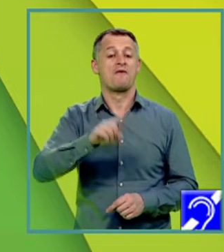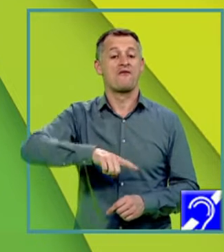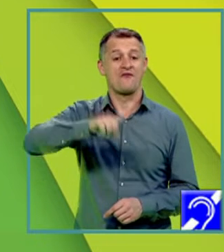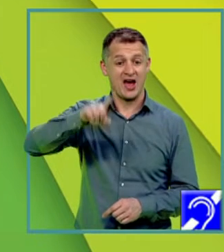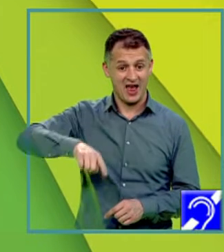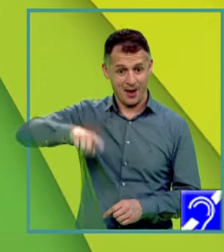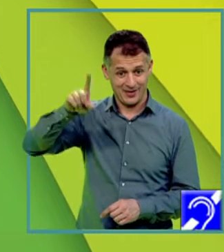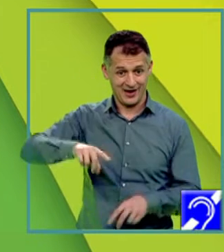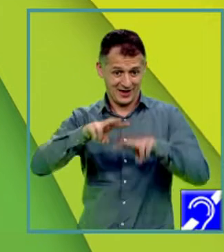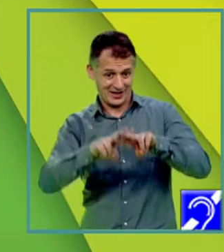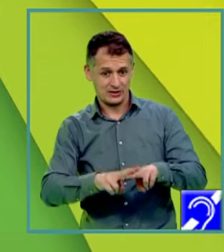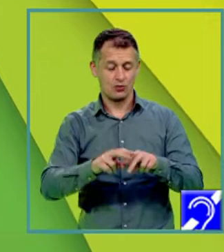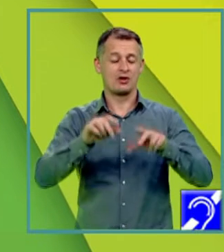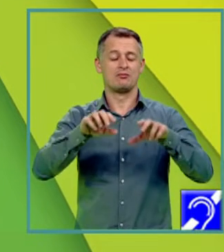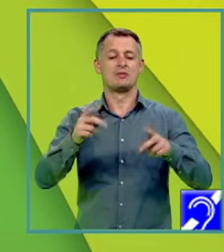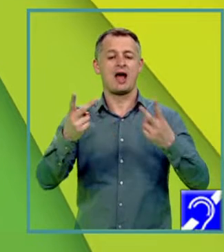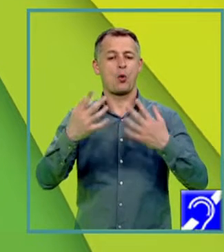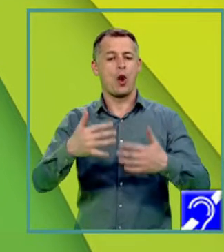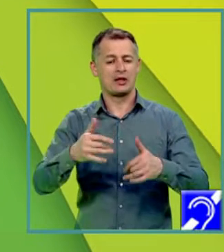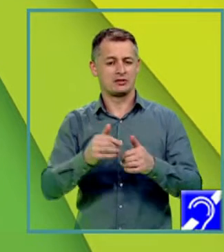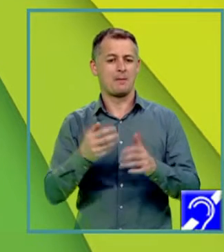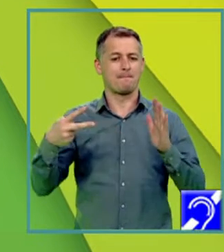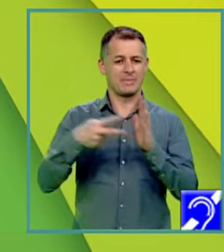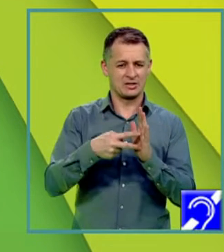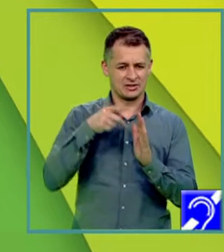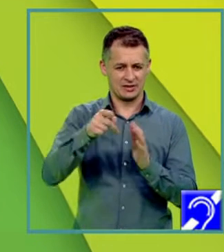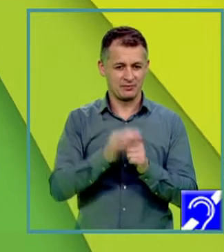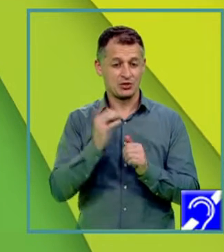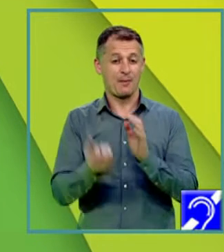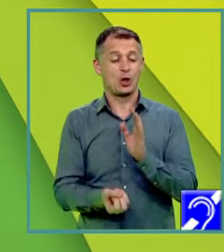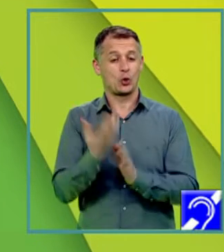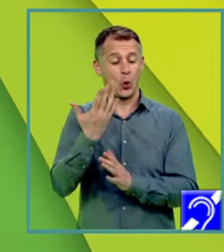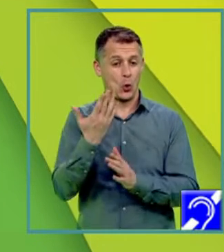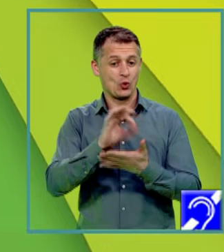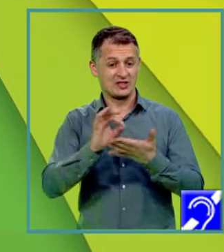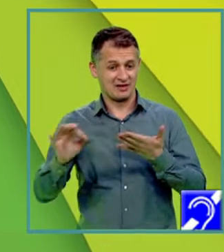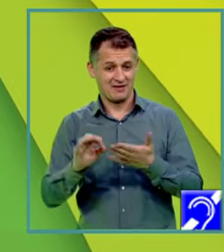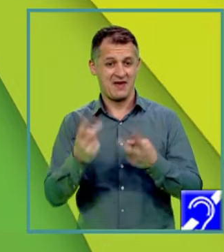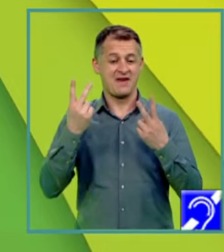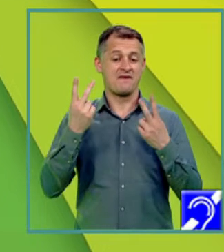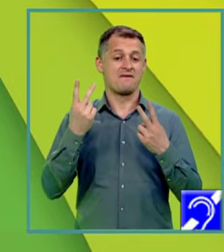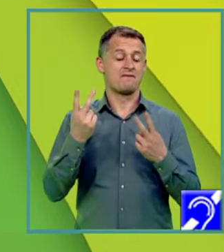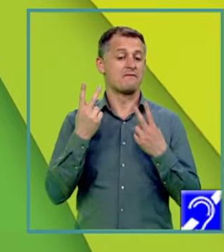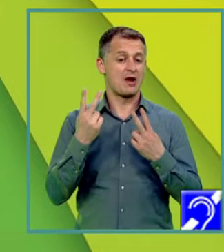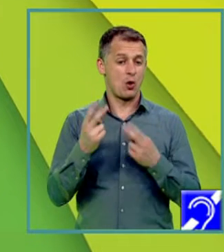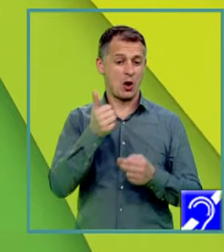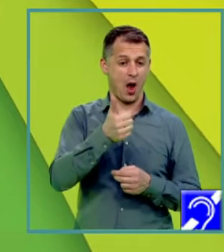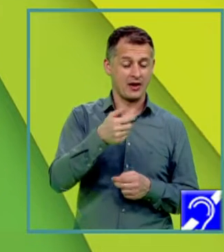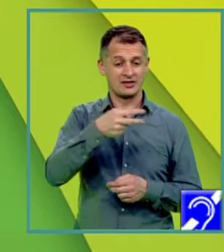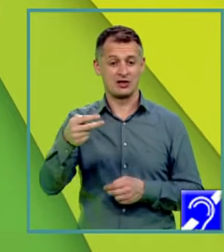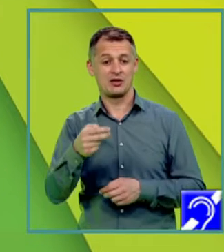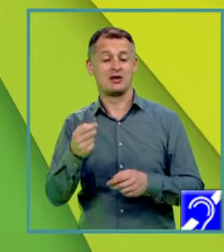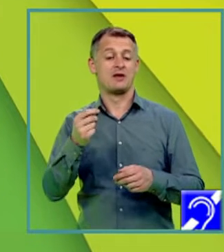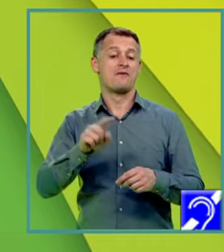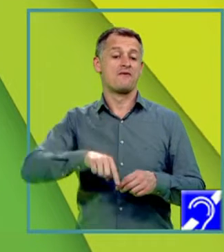rest voi calculator restul împărțirii lui a la b și pentru o nouă iterație va variabilei a va fi egală cu valoarea